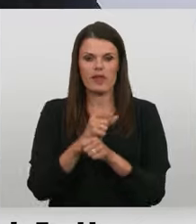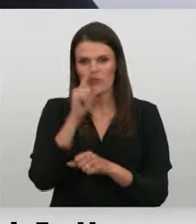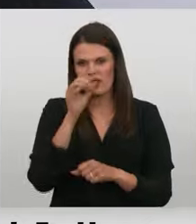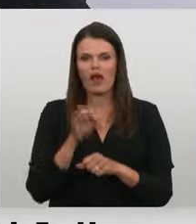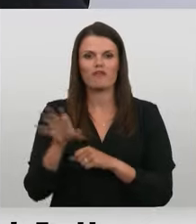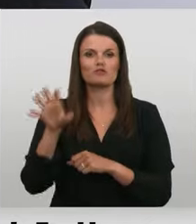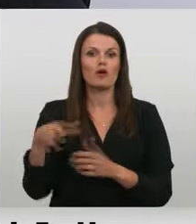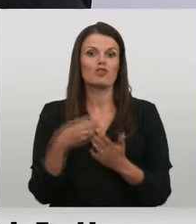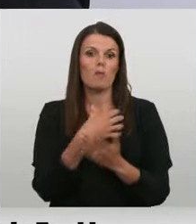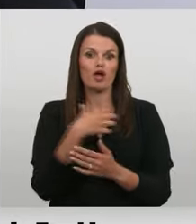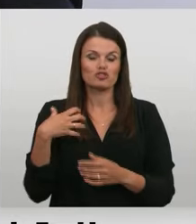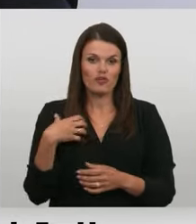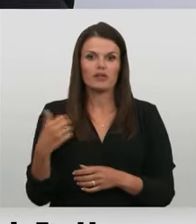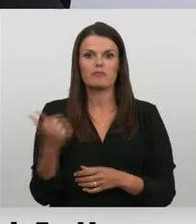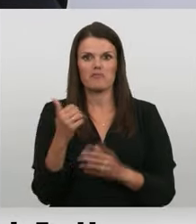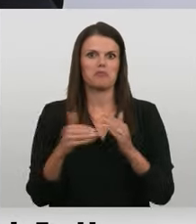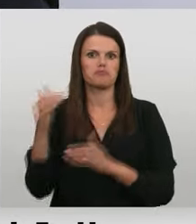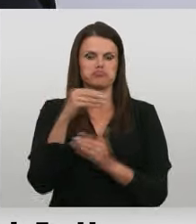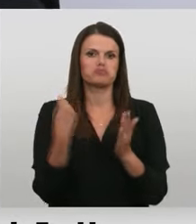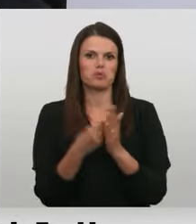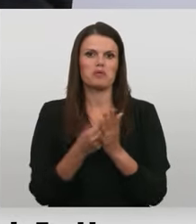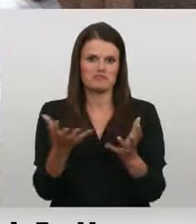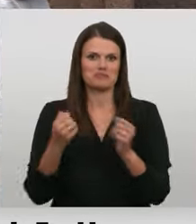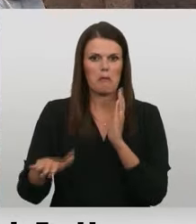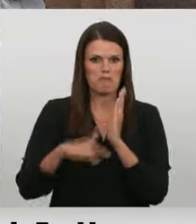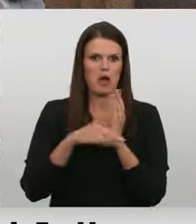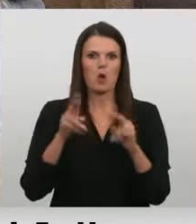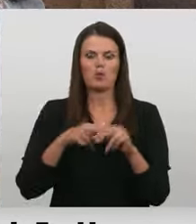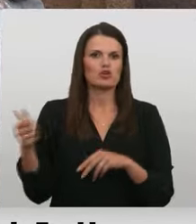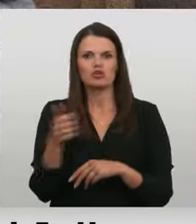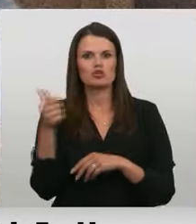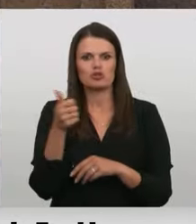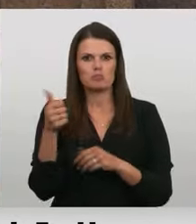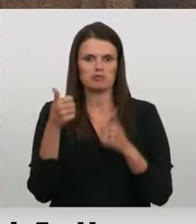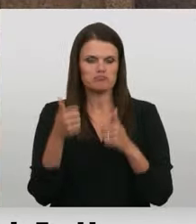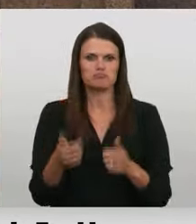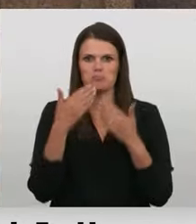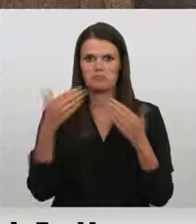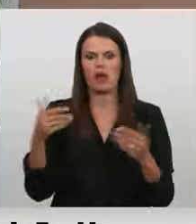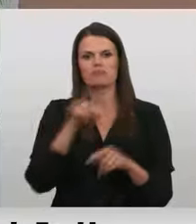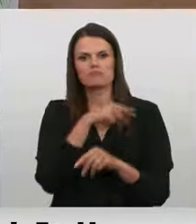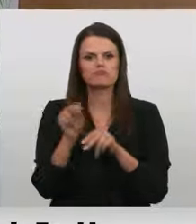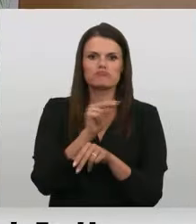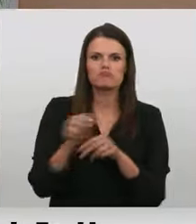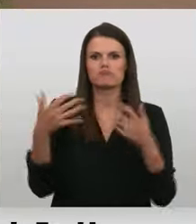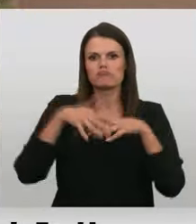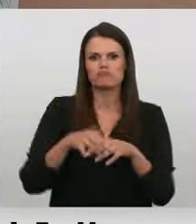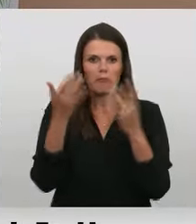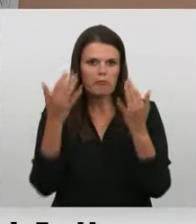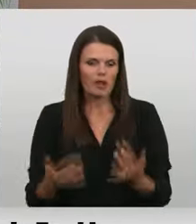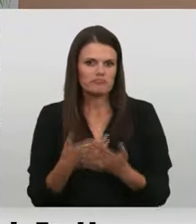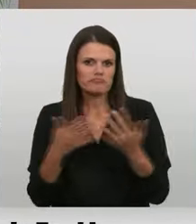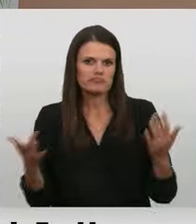novada pašvaldībā. Viņa augstu novērtē saņemto palīdzību un ir tīpaši apmaksātus medicīnas izdevumus, integrācijas